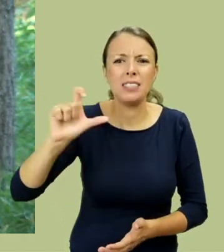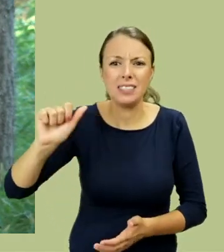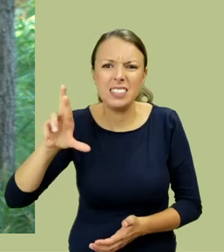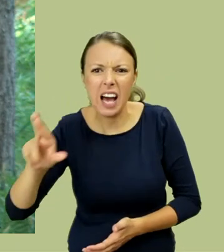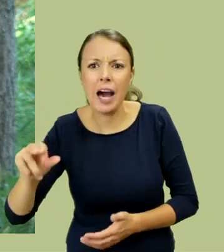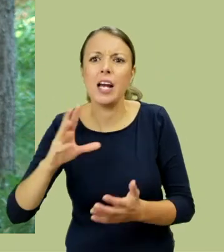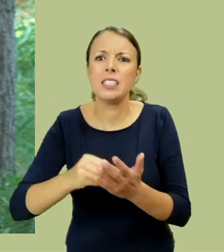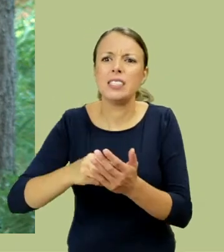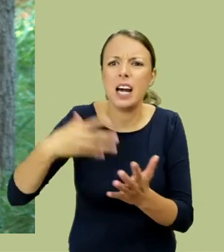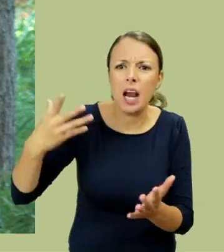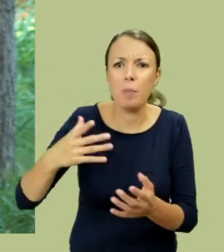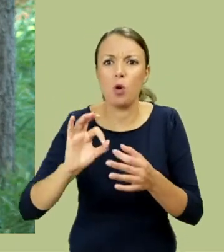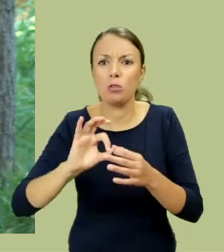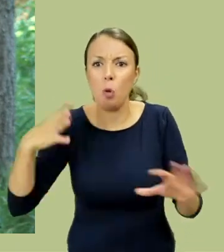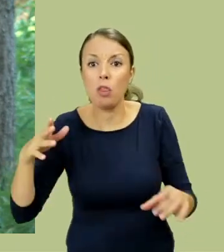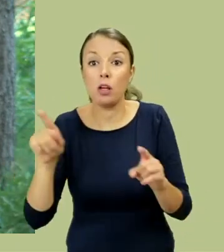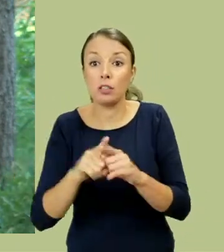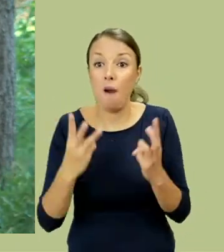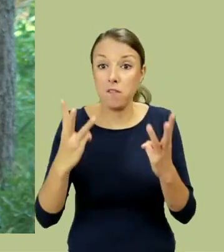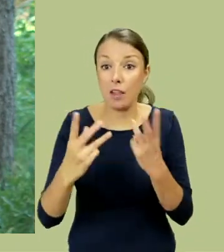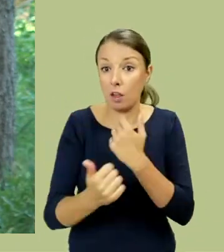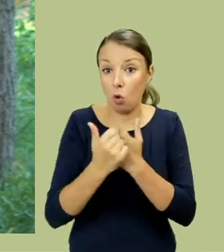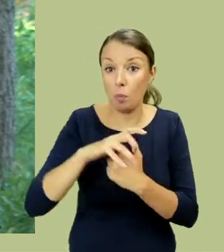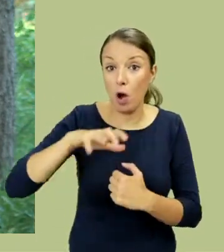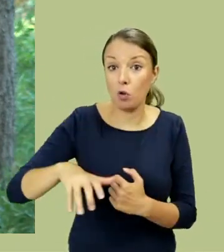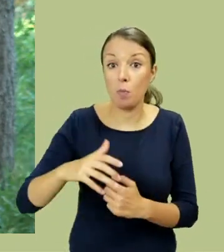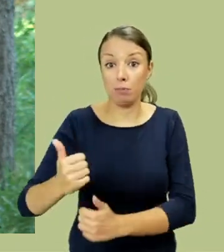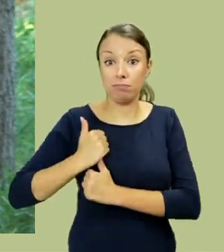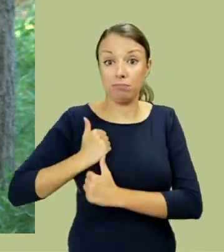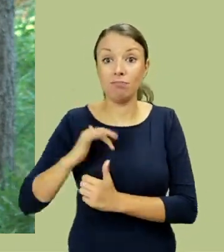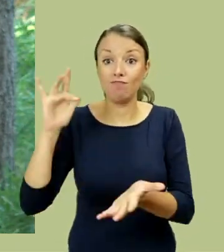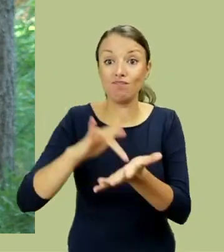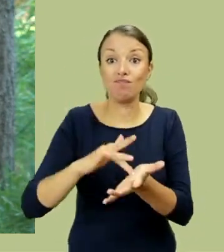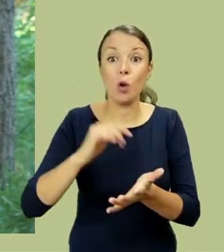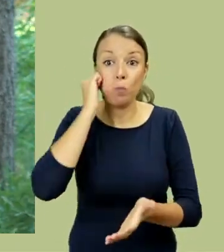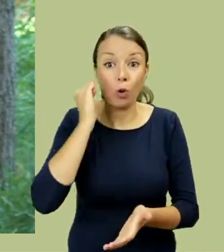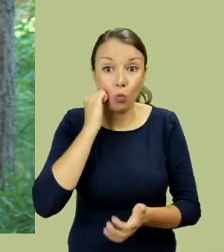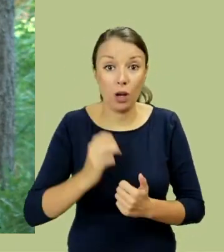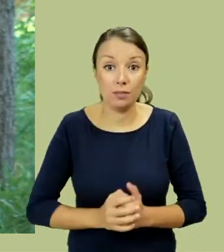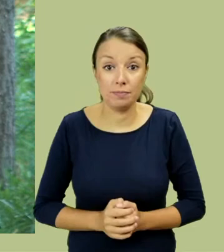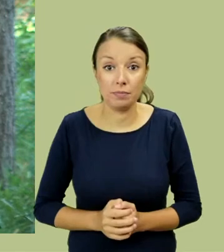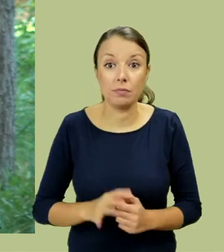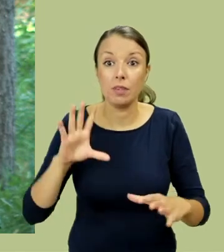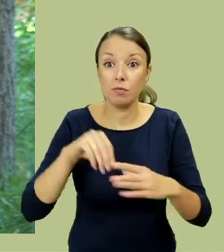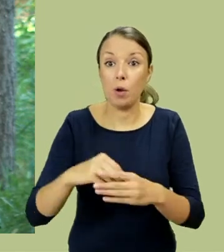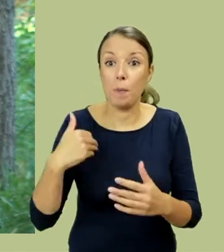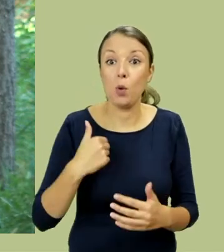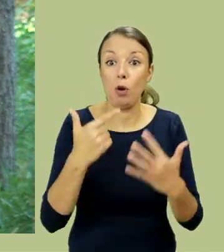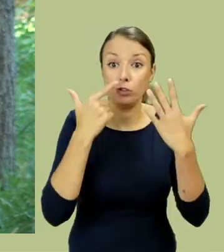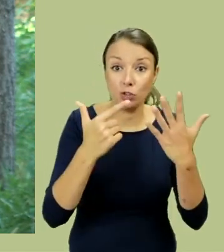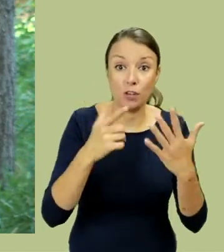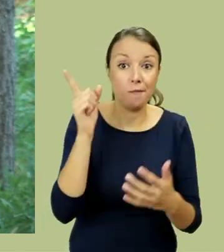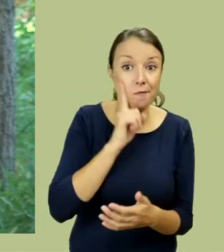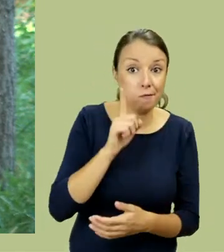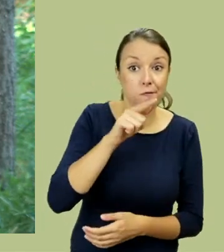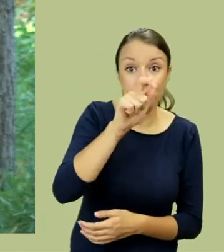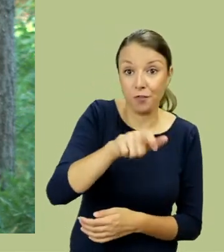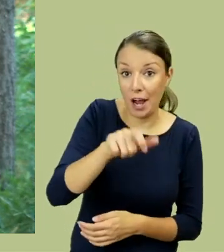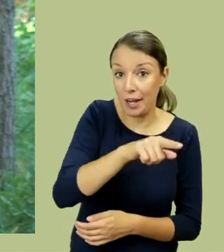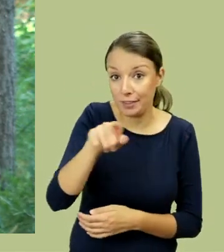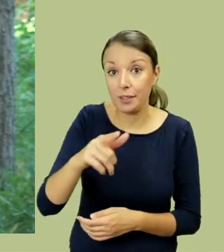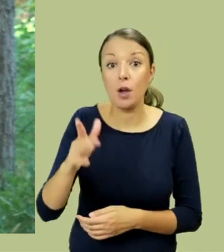oraz ważne dokumenty militarne do Moskwy i brało w nim udział 7 mężczyzn, z których zresztą potem kilku